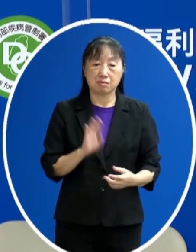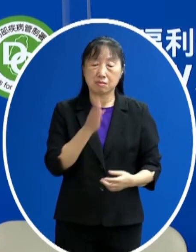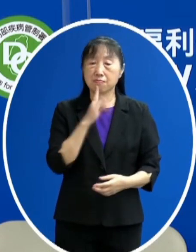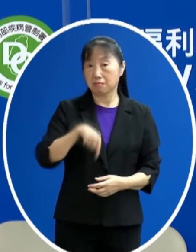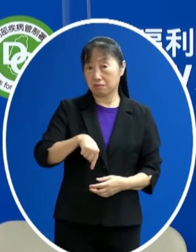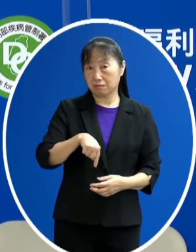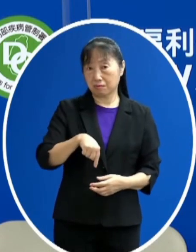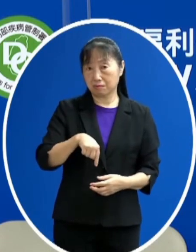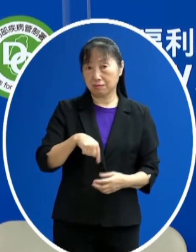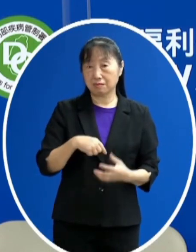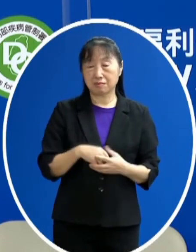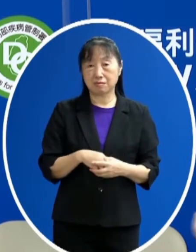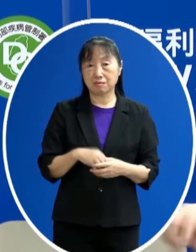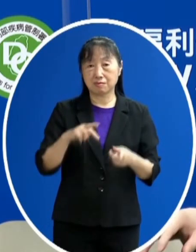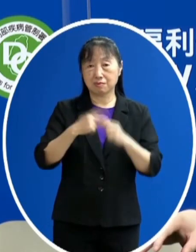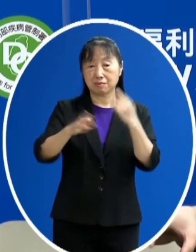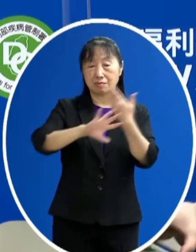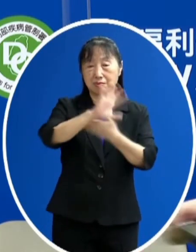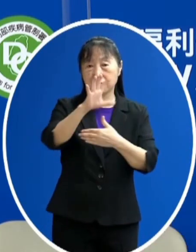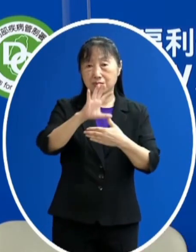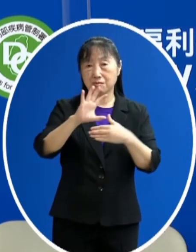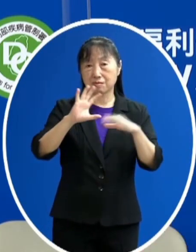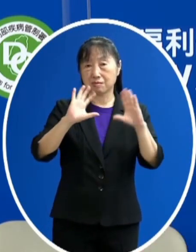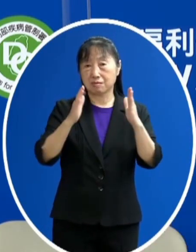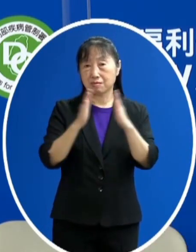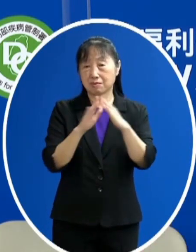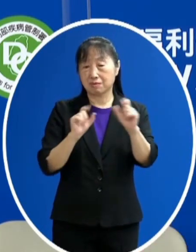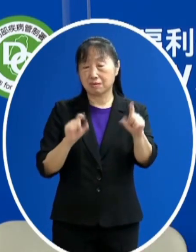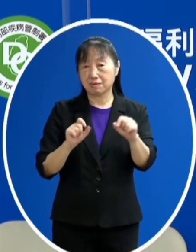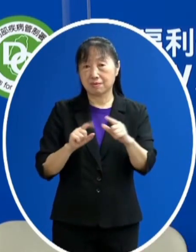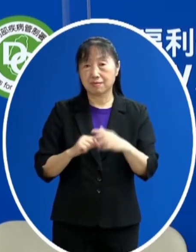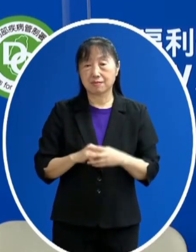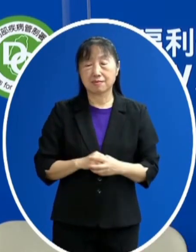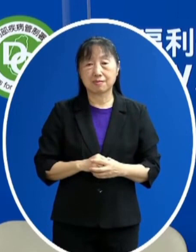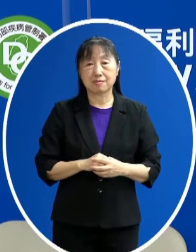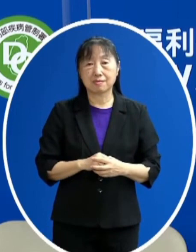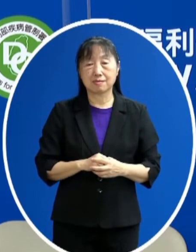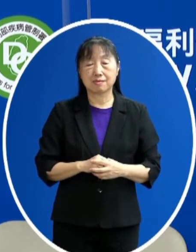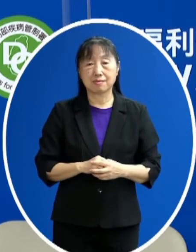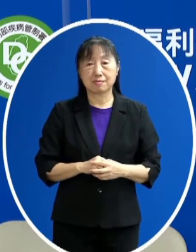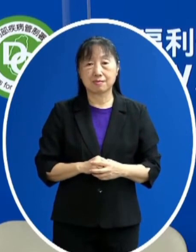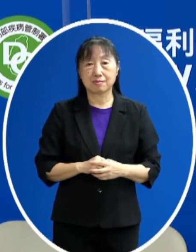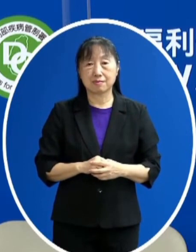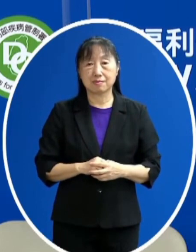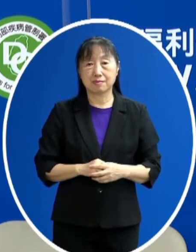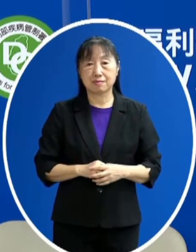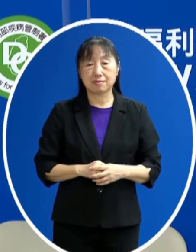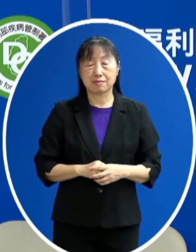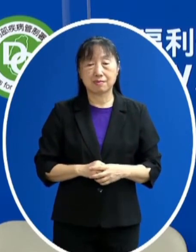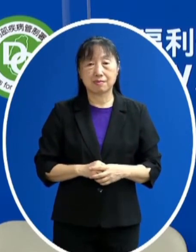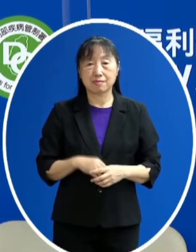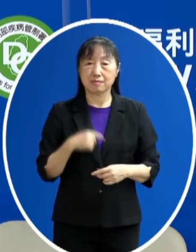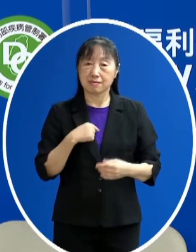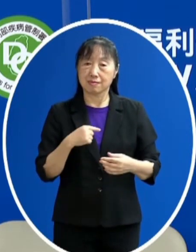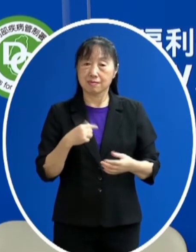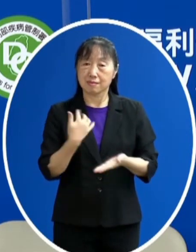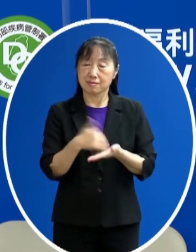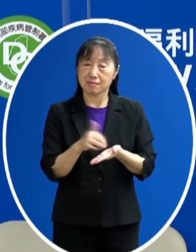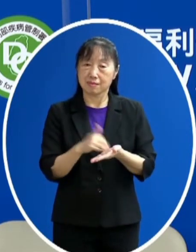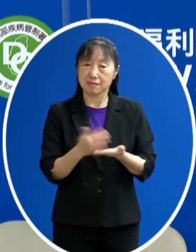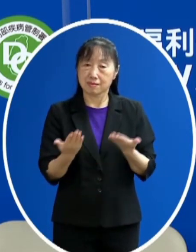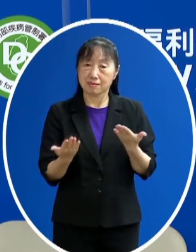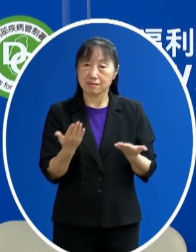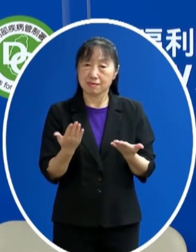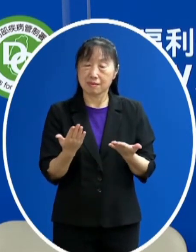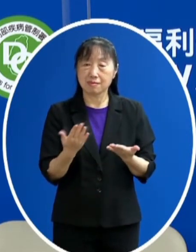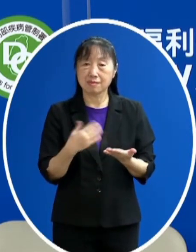这个其他国家也许还有一些不同的地方。那不过这个估计说一天最